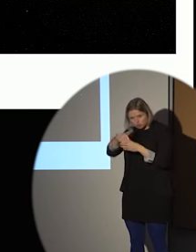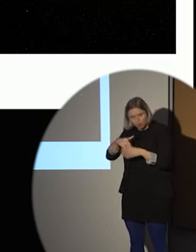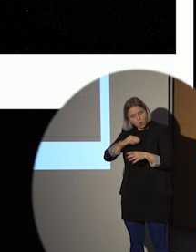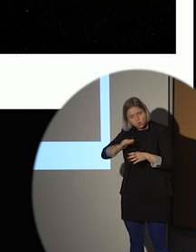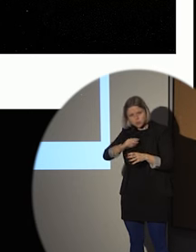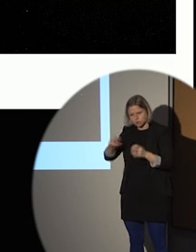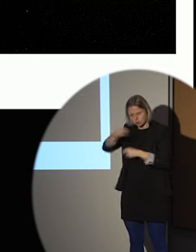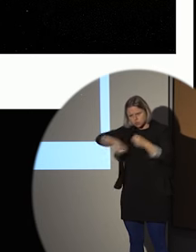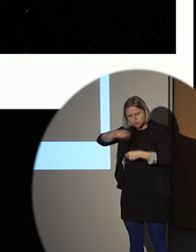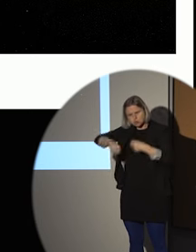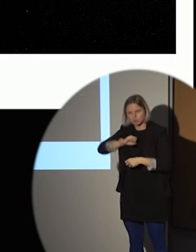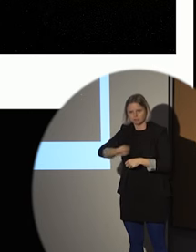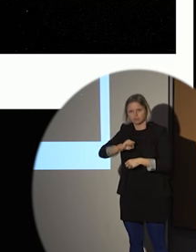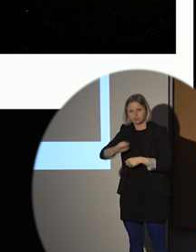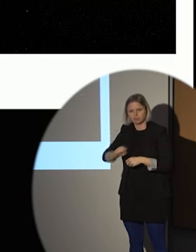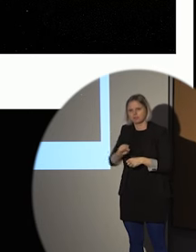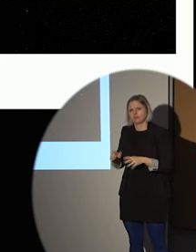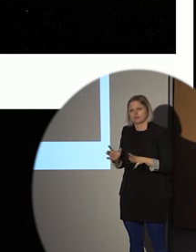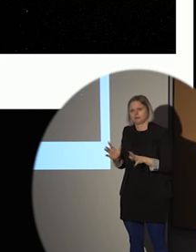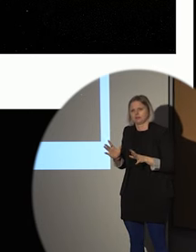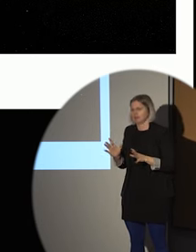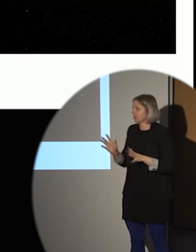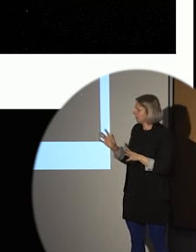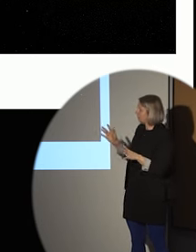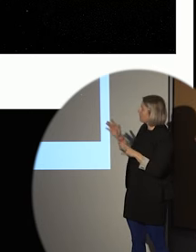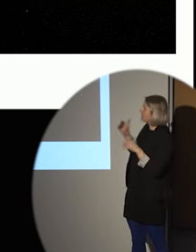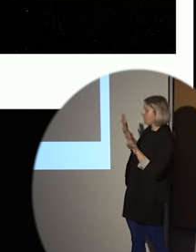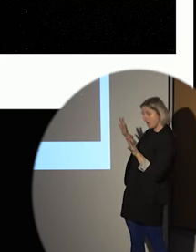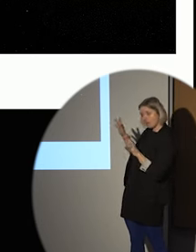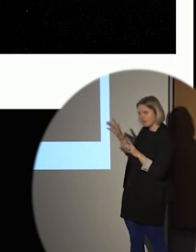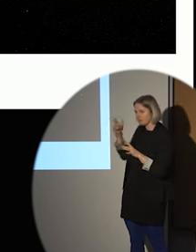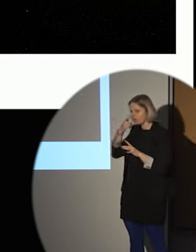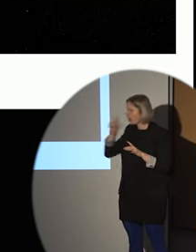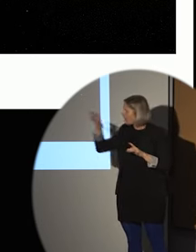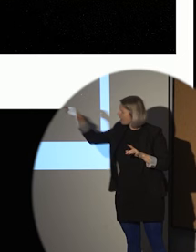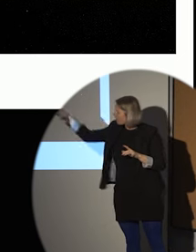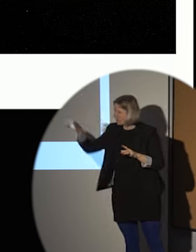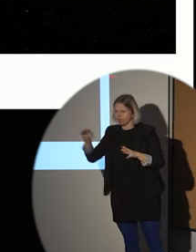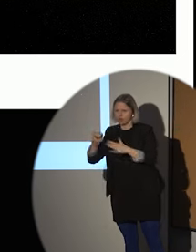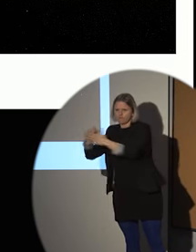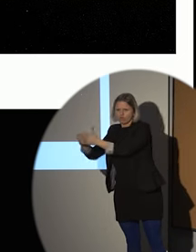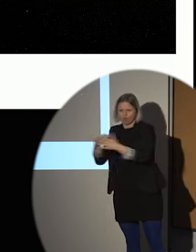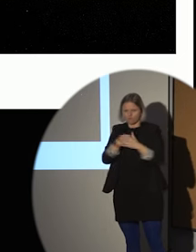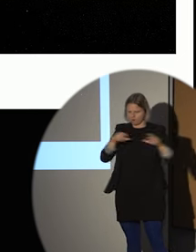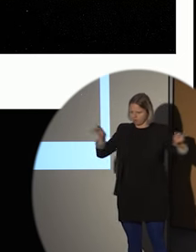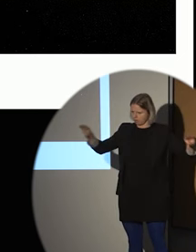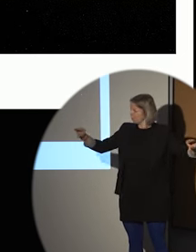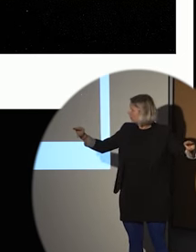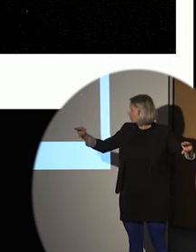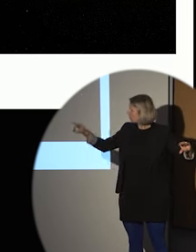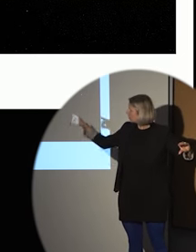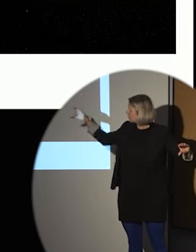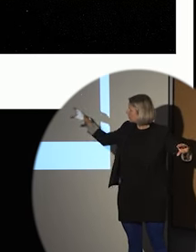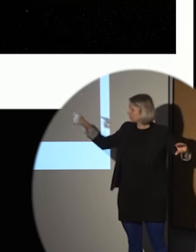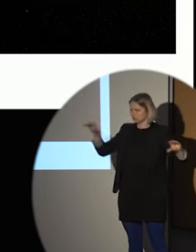laquelle les étoiles se meuvent. Par contre, vous voyez ici, ce que vous voyez ici, en fait, c'est rien d'autre qu'un disque vu par la